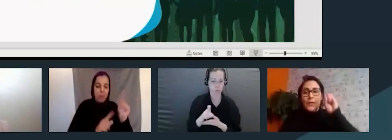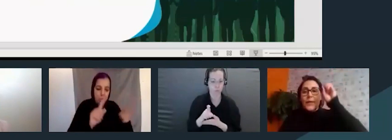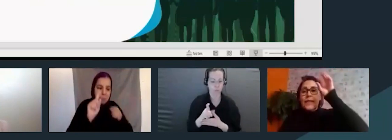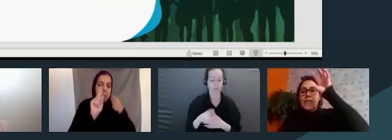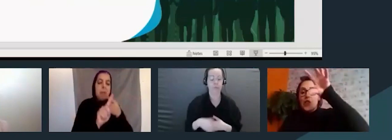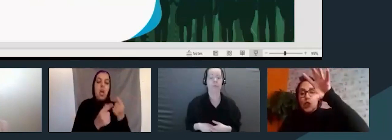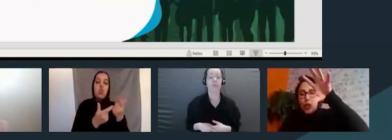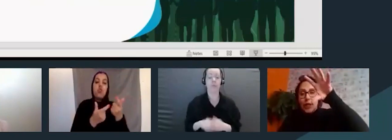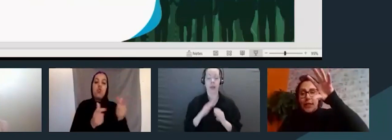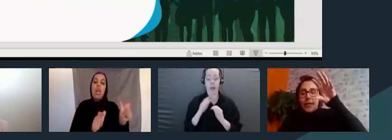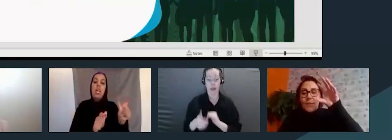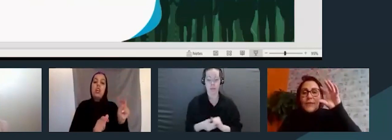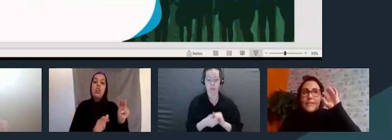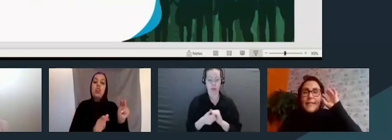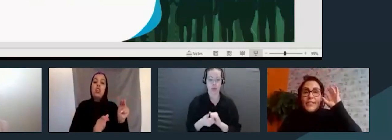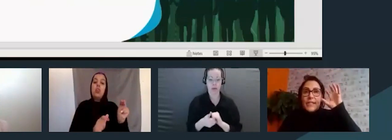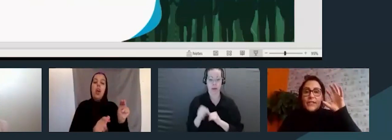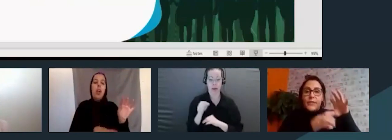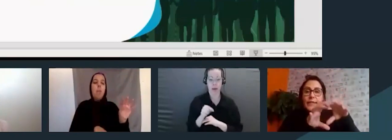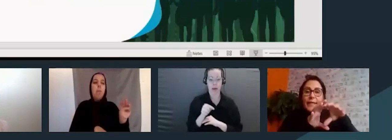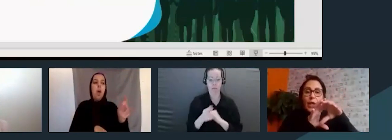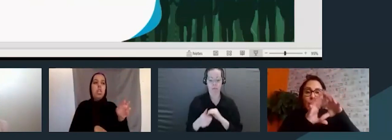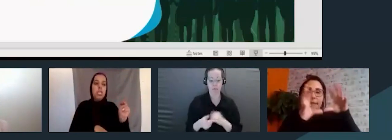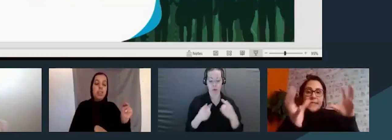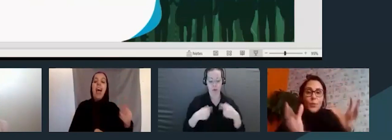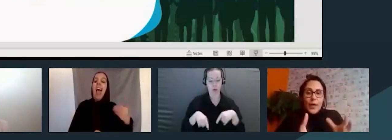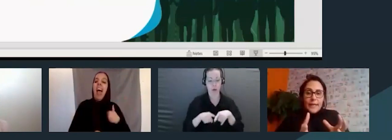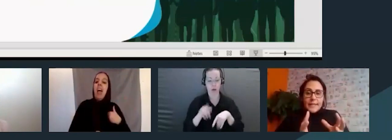Saint-Jean. Alors, la notion,